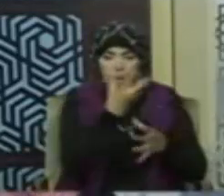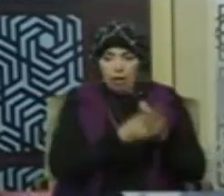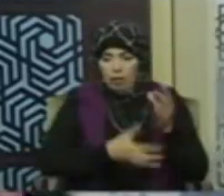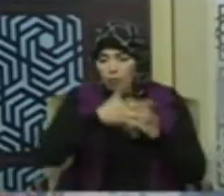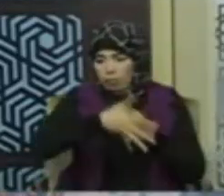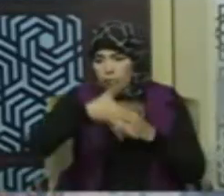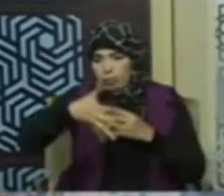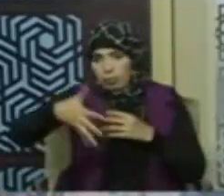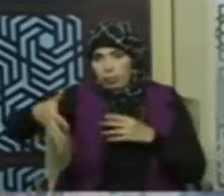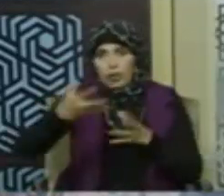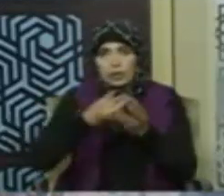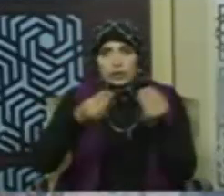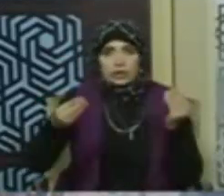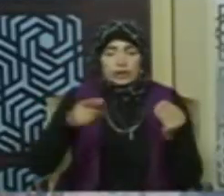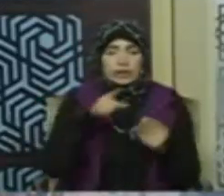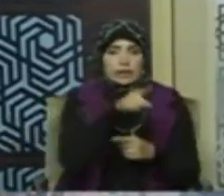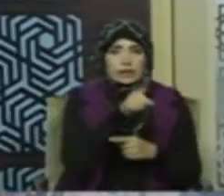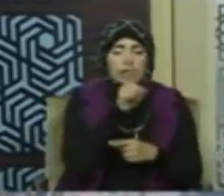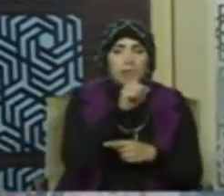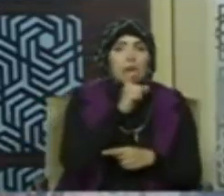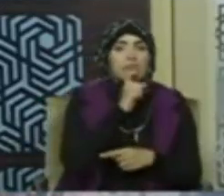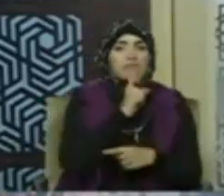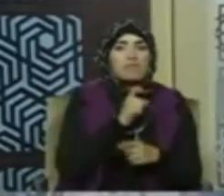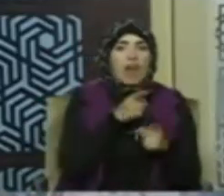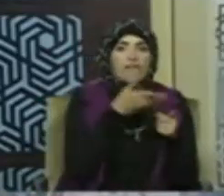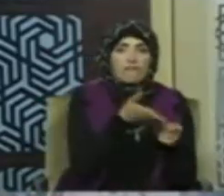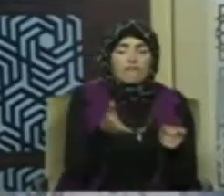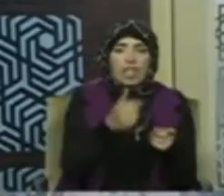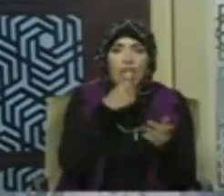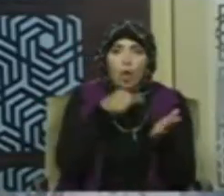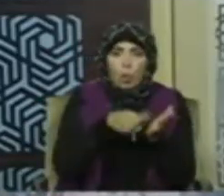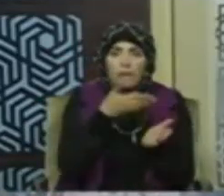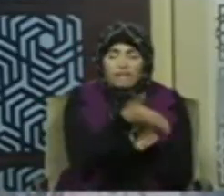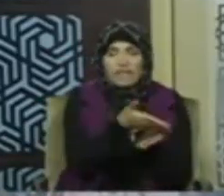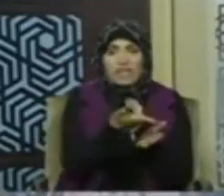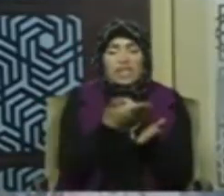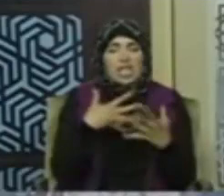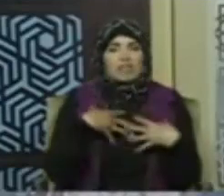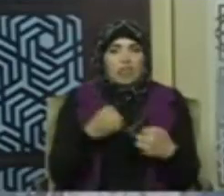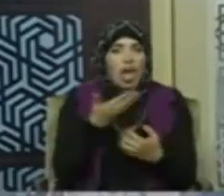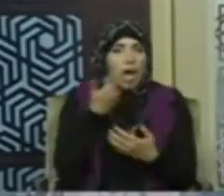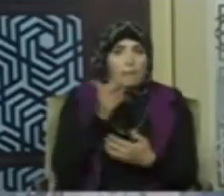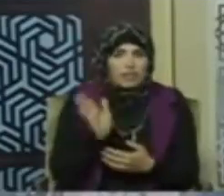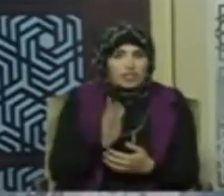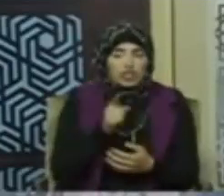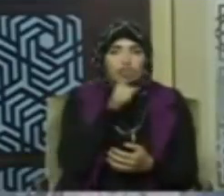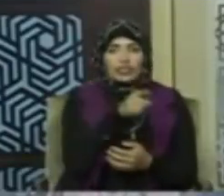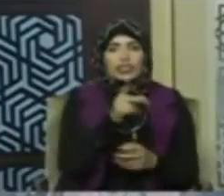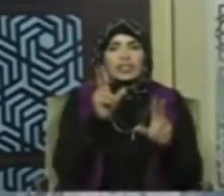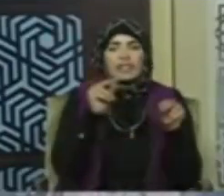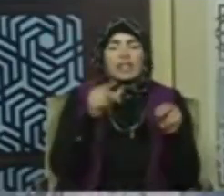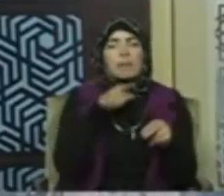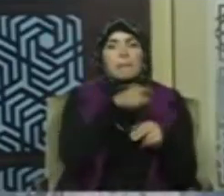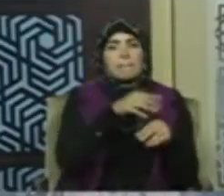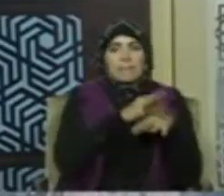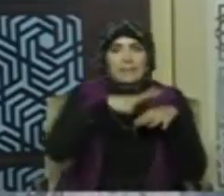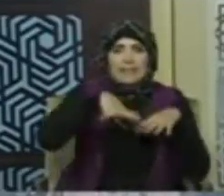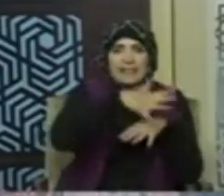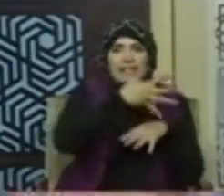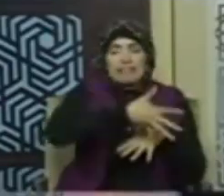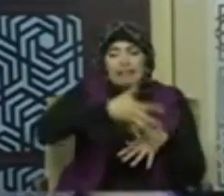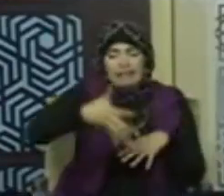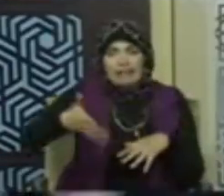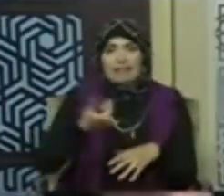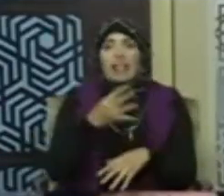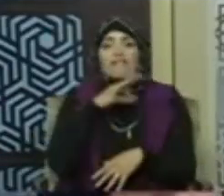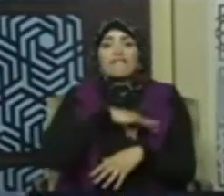النبي صلى الله عليه وسلم: يوشك أن تتداعى عليكم الأمم كما تتداعى الأكلة على قصعتها.